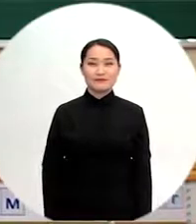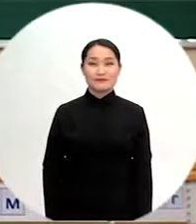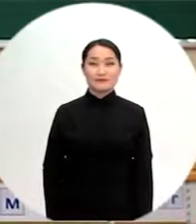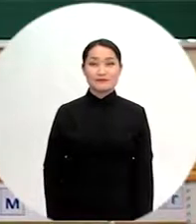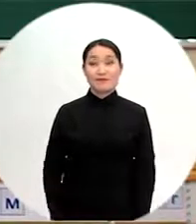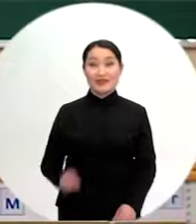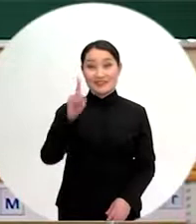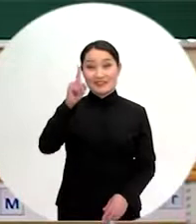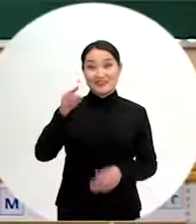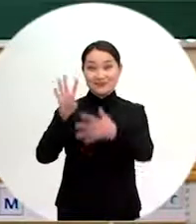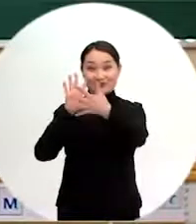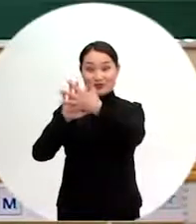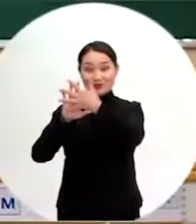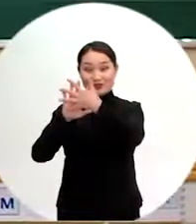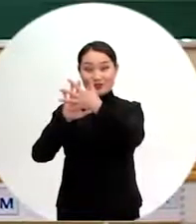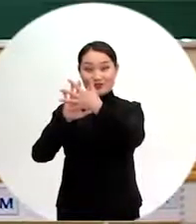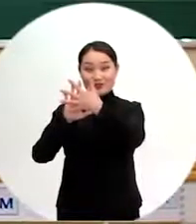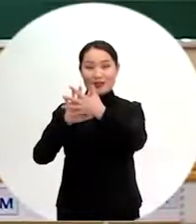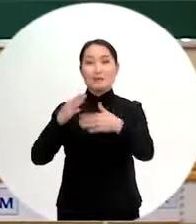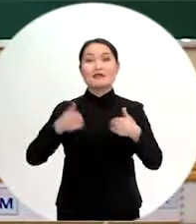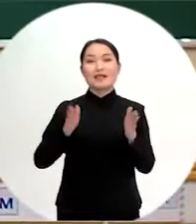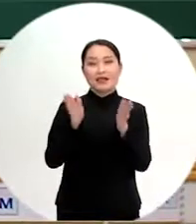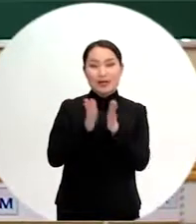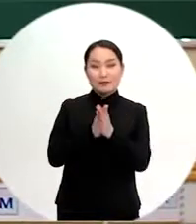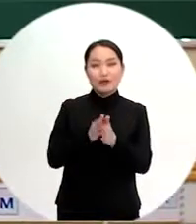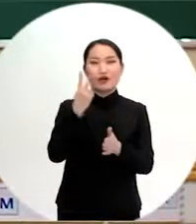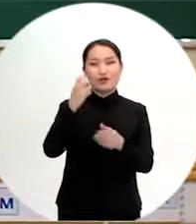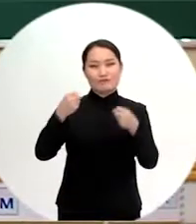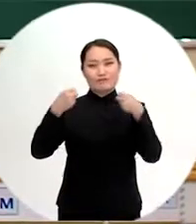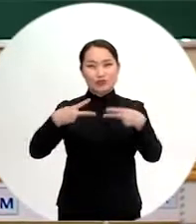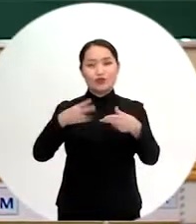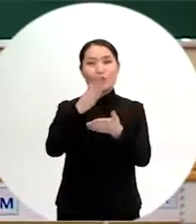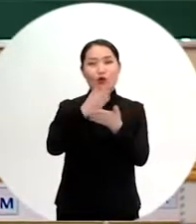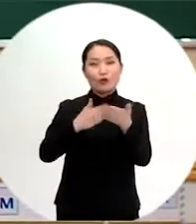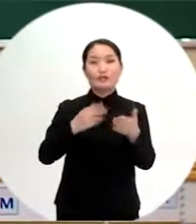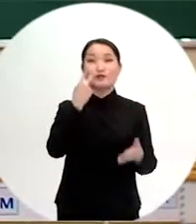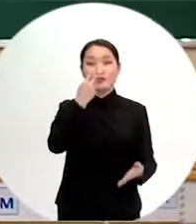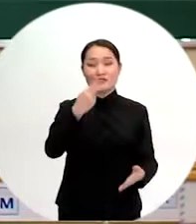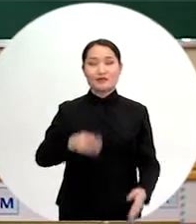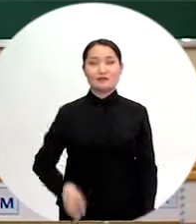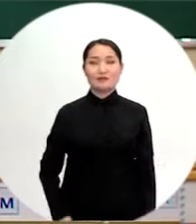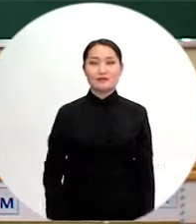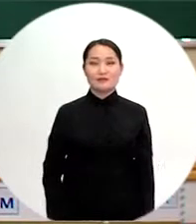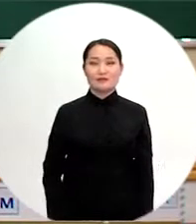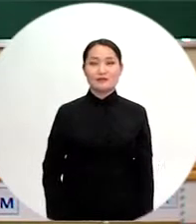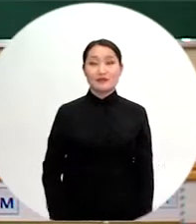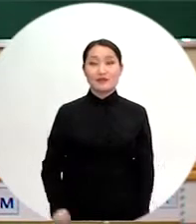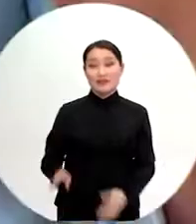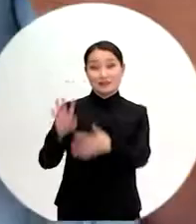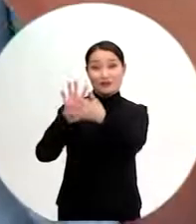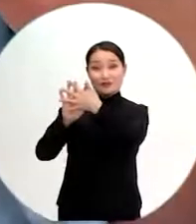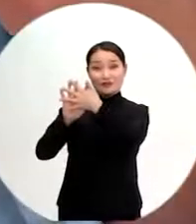Эхний дүрсийг багштайгаа хамт 2 тэнцүү хэсэгт хувааж үзье. Уг дүрс